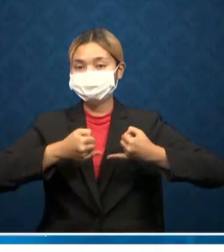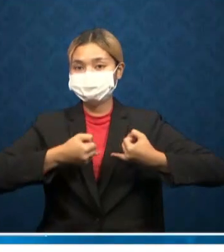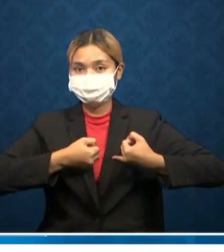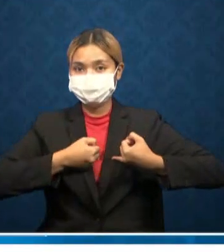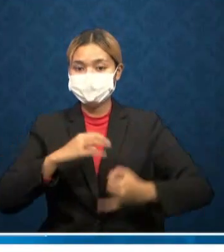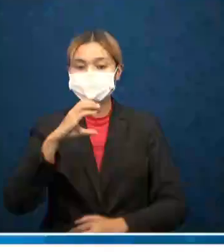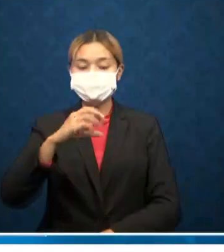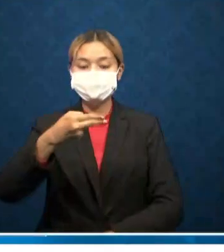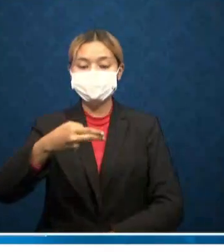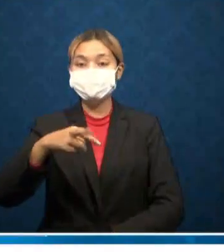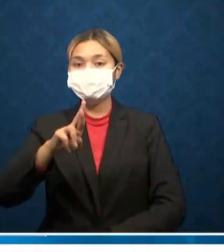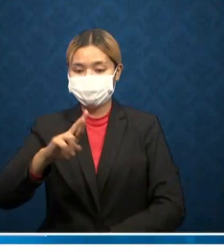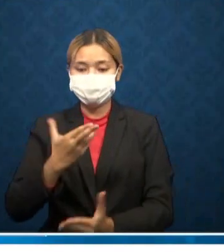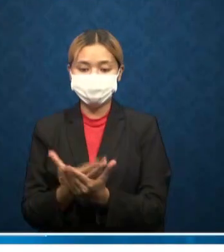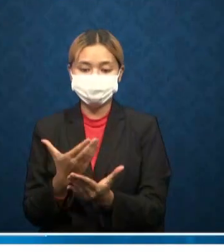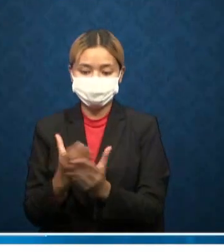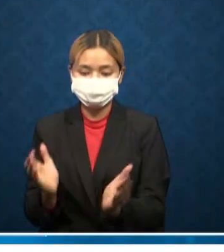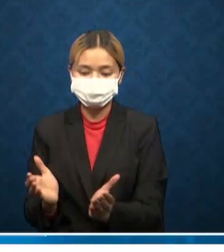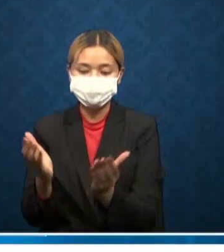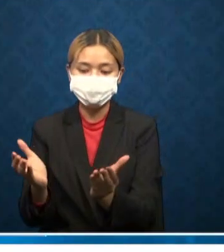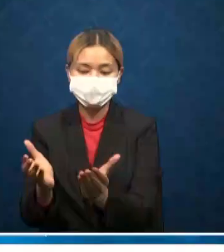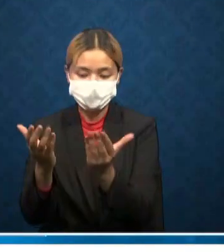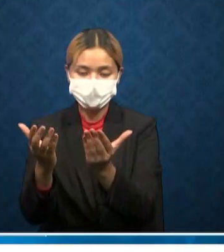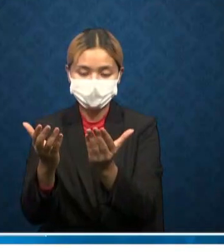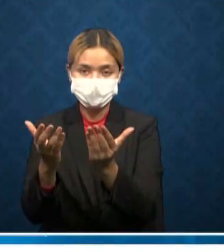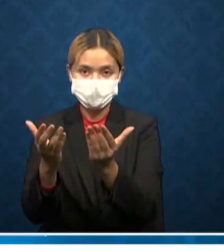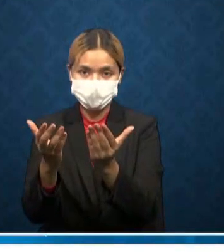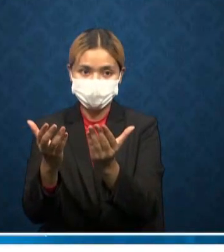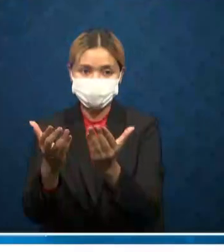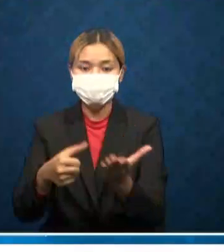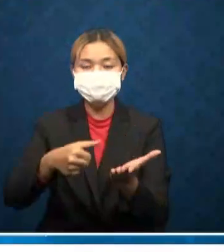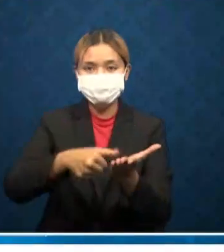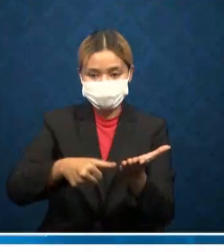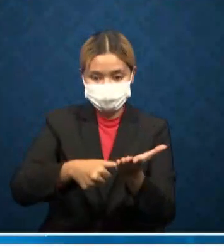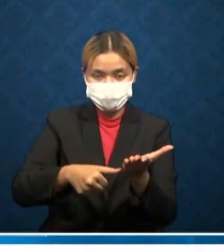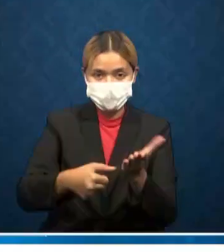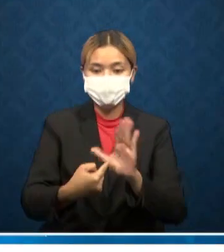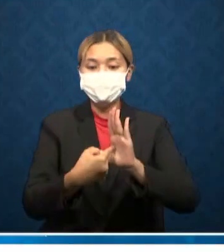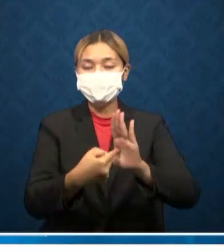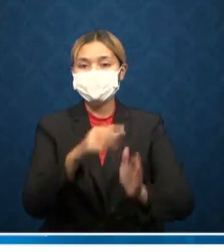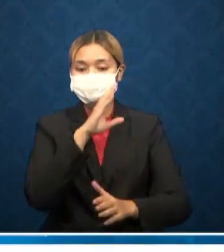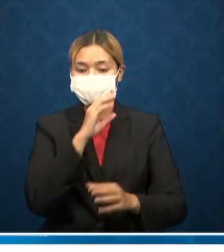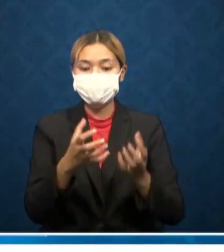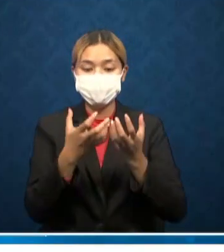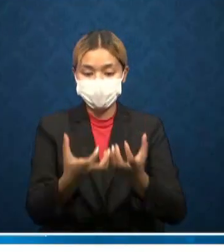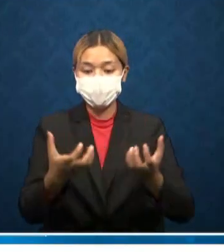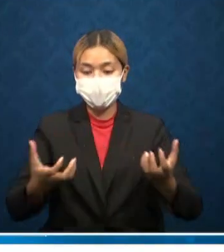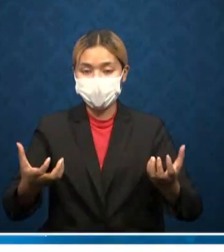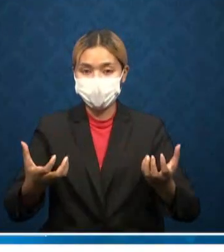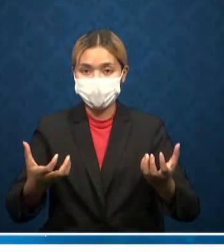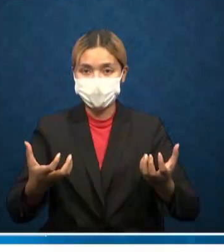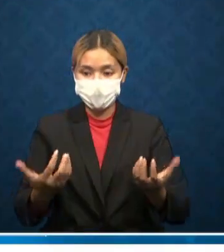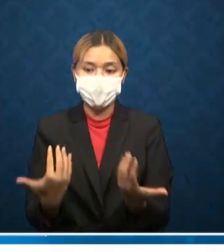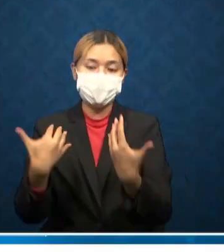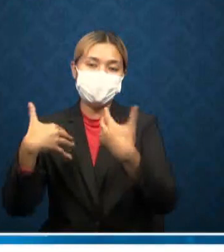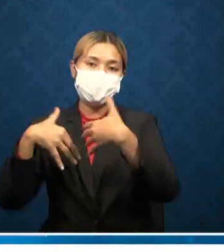ก็จะต้องมีการสนับสนุนงบประมาณผ่านแรงจูงใจทางภาษีส่งมอบทรัพยากรและการมีส่วนร่วมร่วมกับ